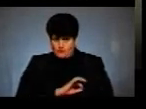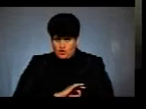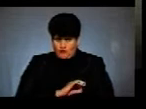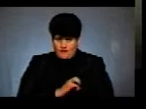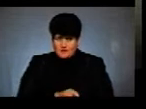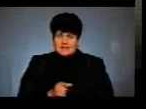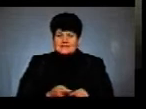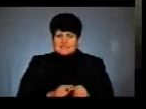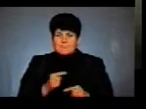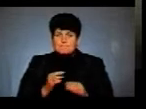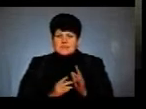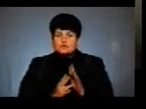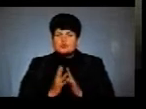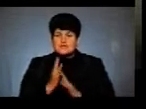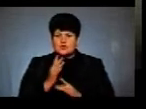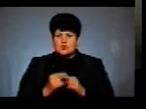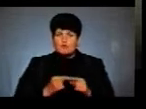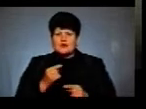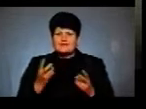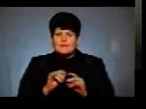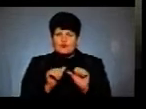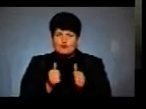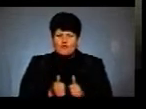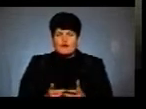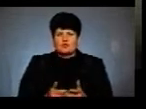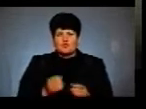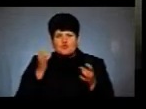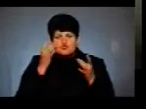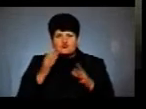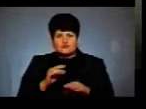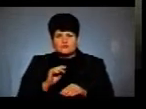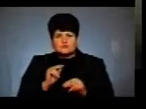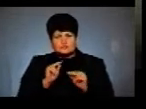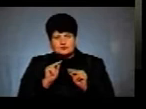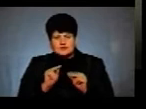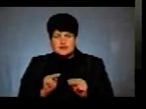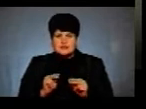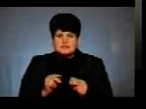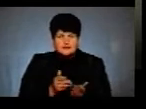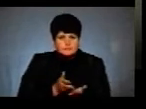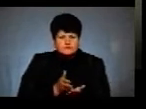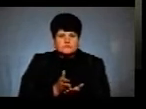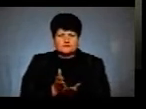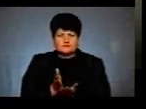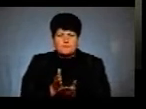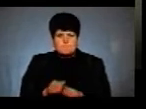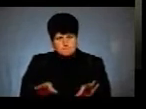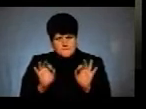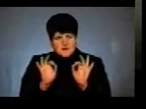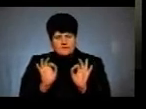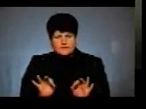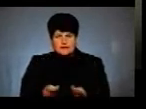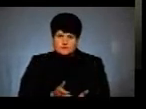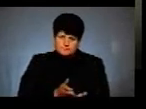підростаюче покоління, треба формувати культуру доброчесності, культ правдивості,